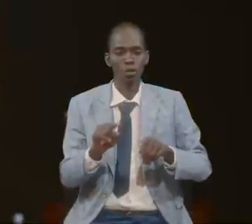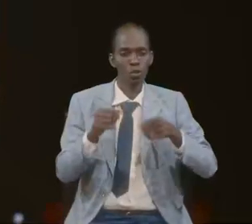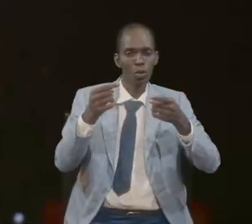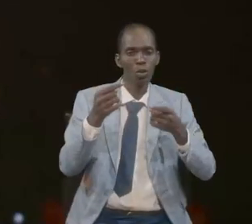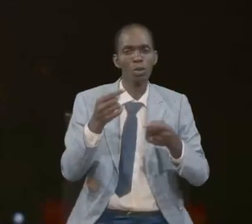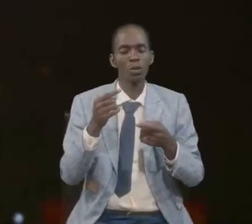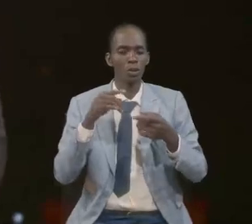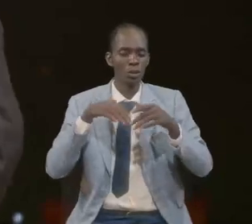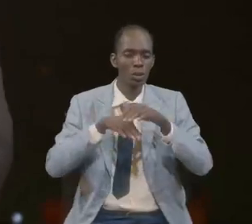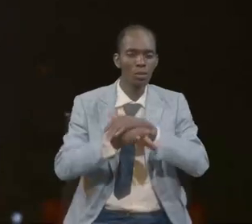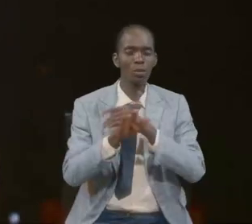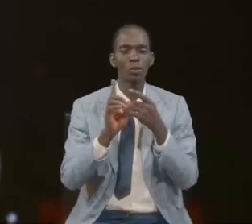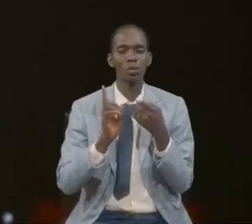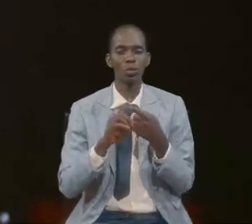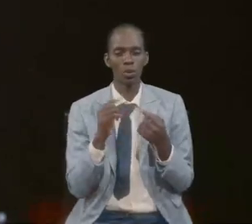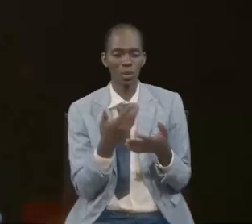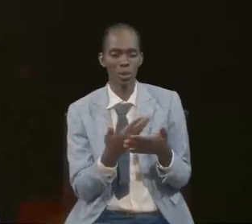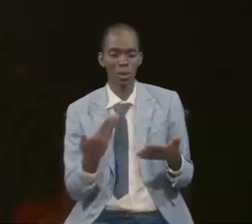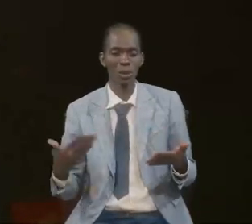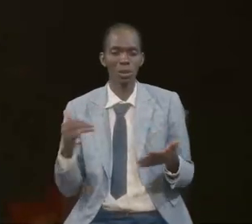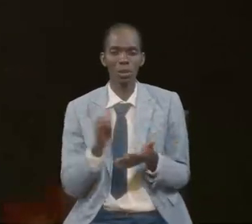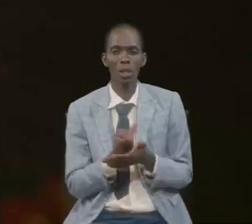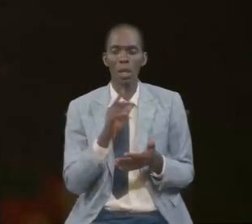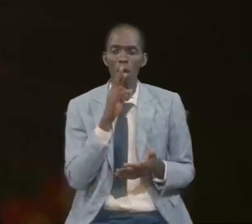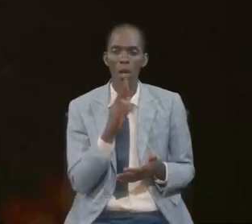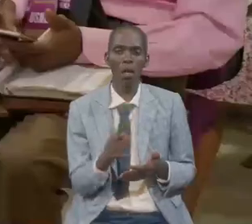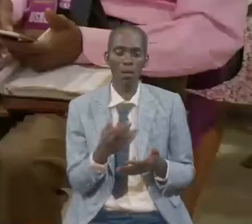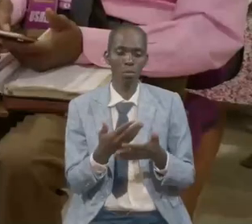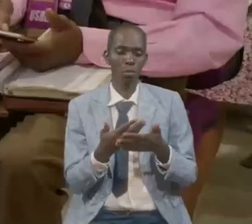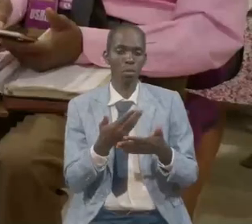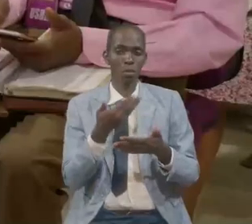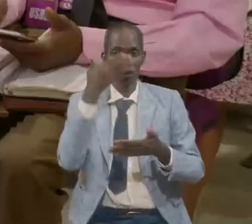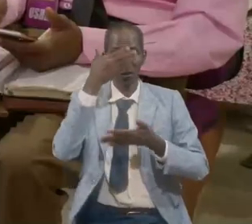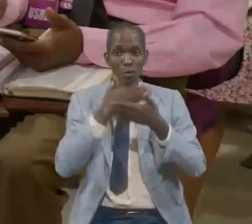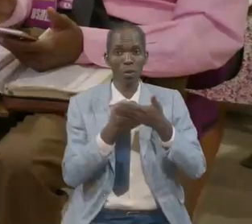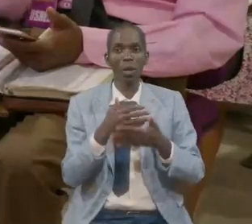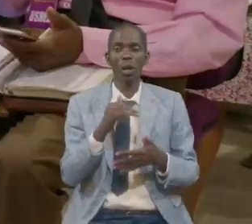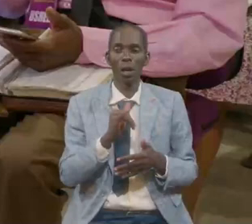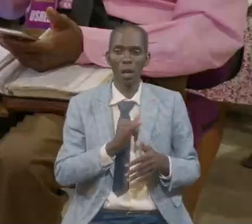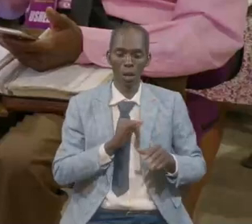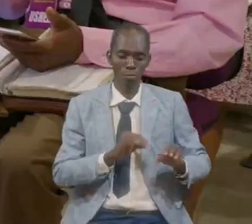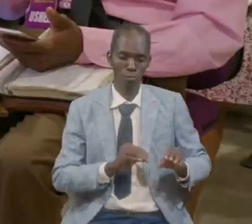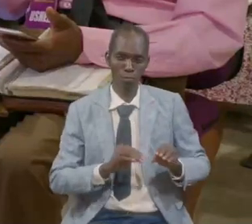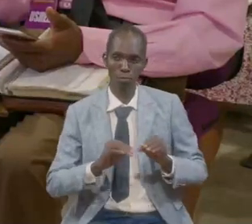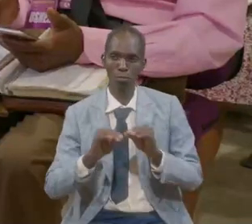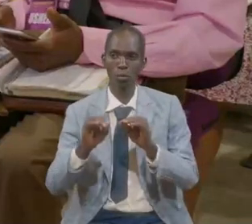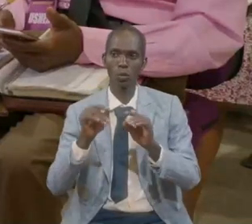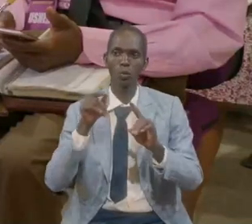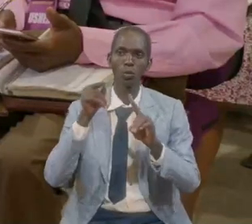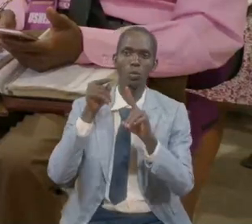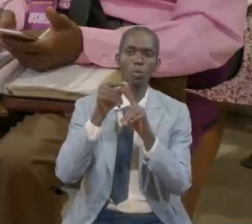est en avant. 14. Je cours vers le